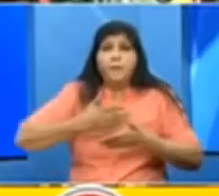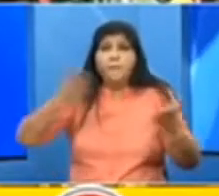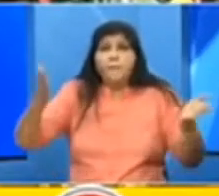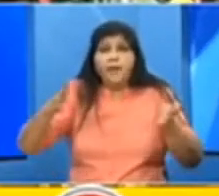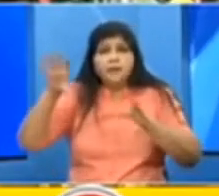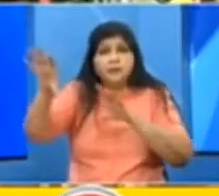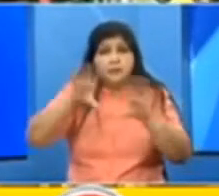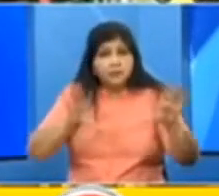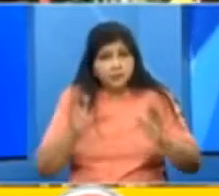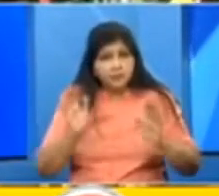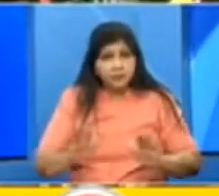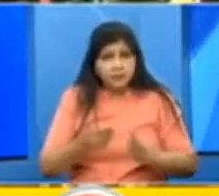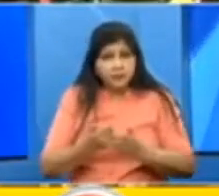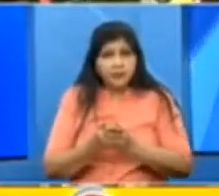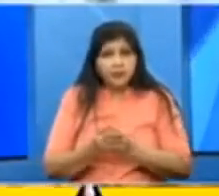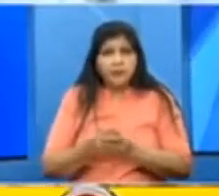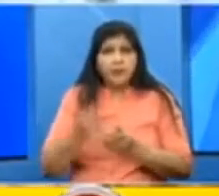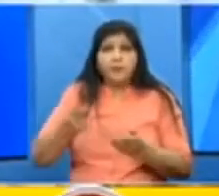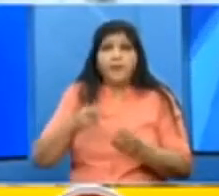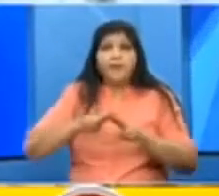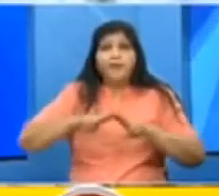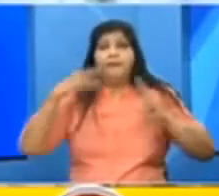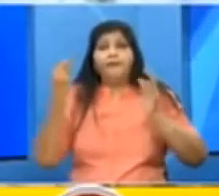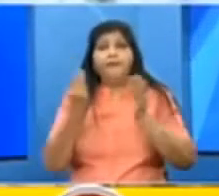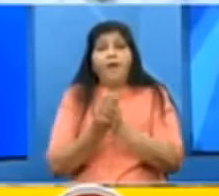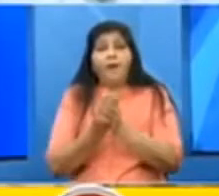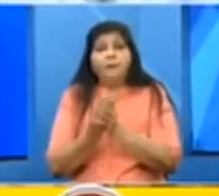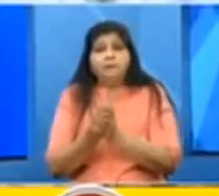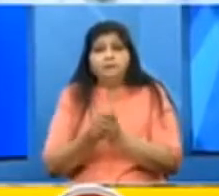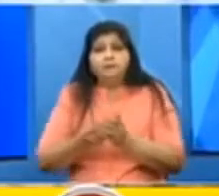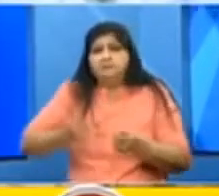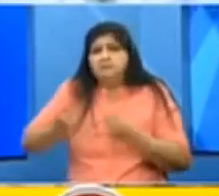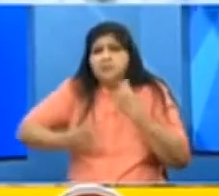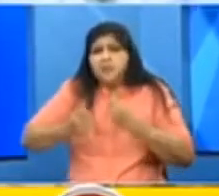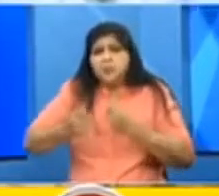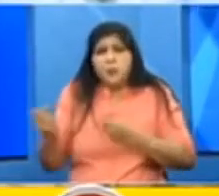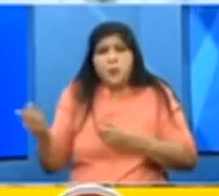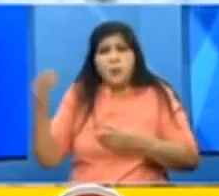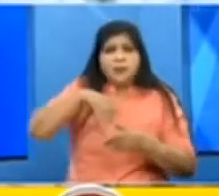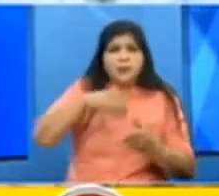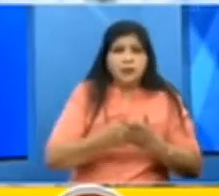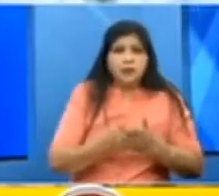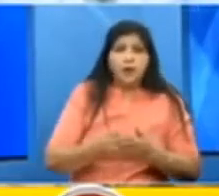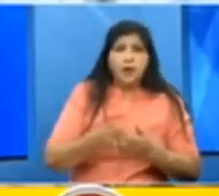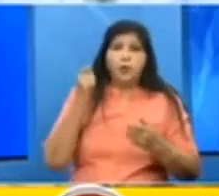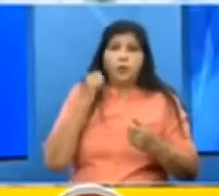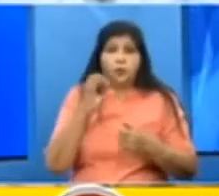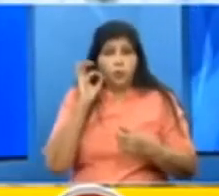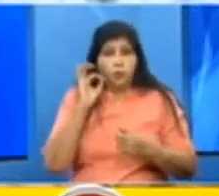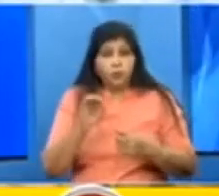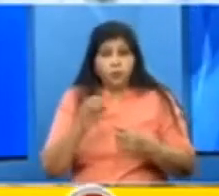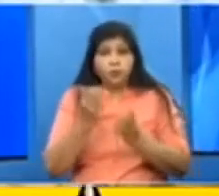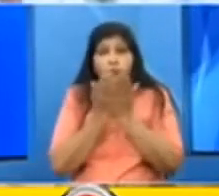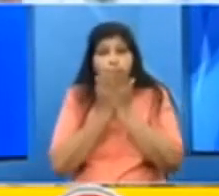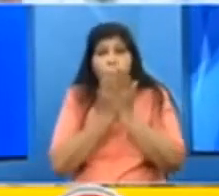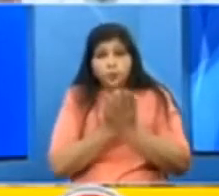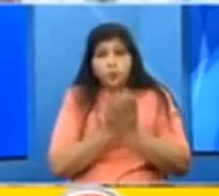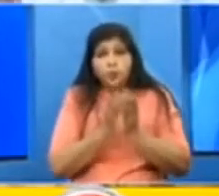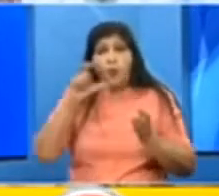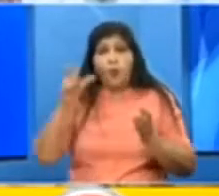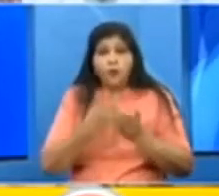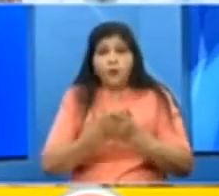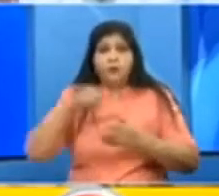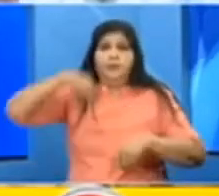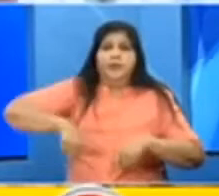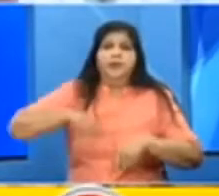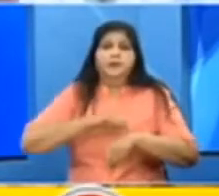थे या बड़े-बड़े परिवार से या फिर नामी गिरामी स्कूल या कॉलेज से होते थे। अब देश बदल